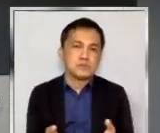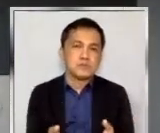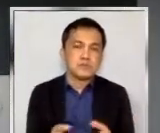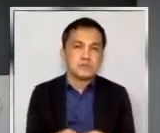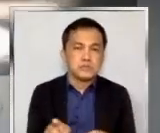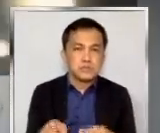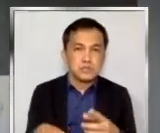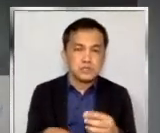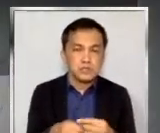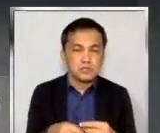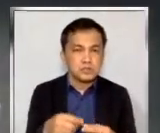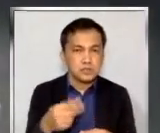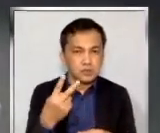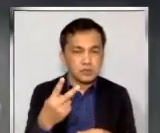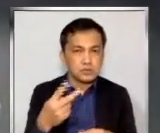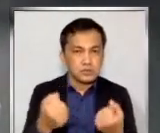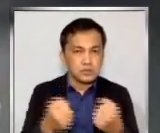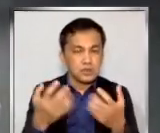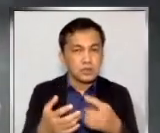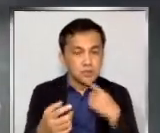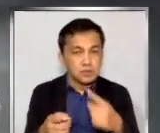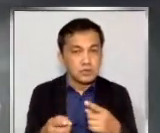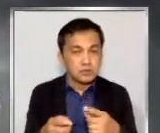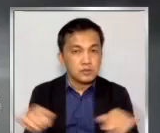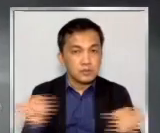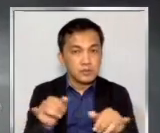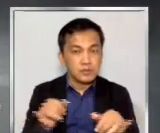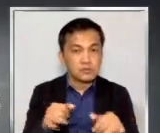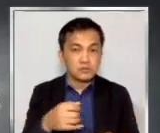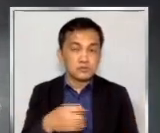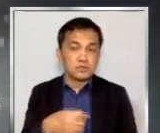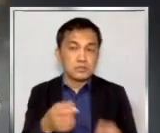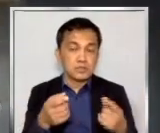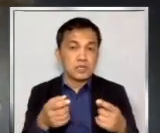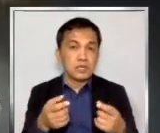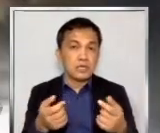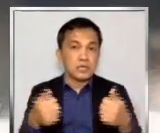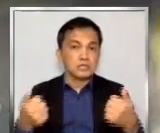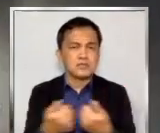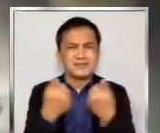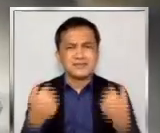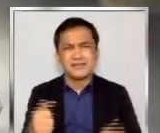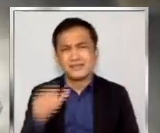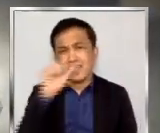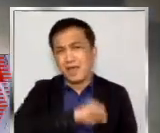driver. Ayon sa pulisya, sa parehong insidente, sangkot ang mga nakainom-umanong driver.